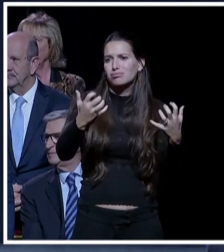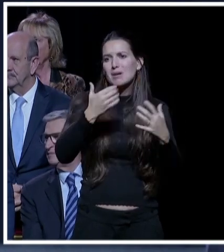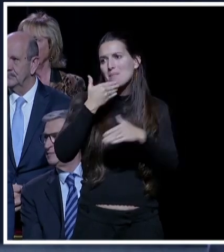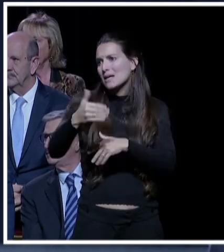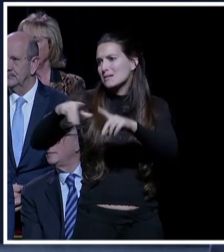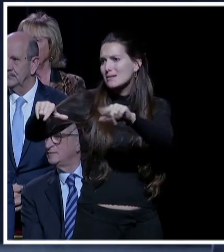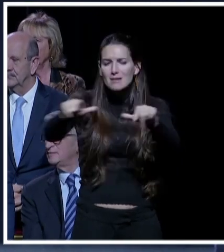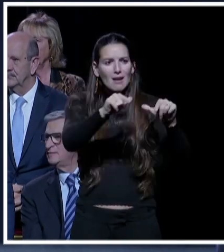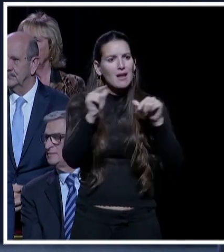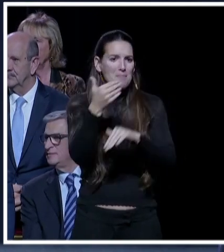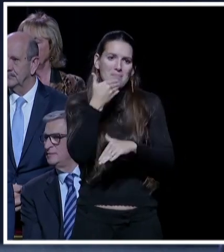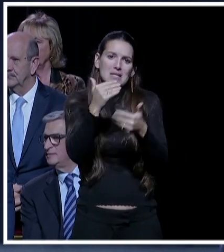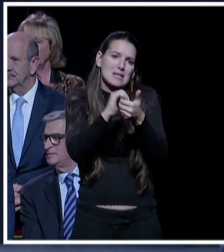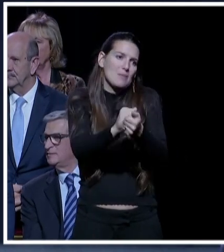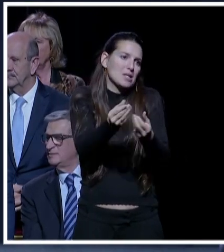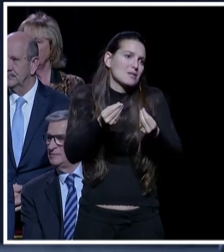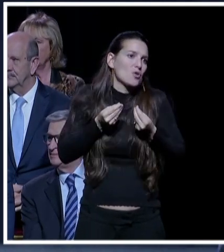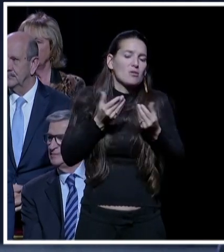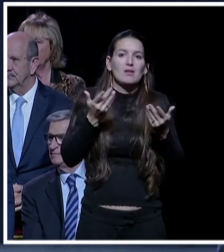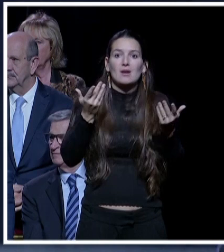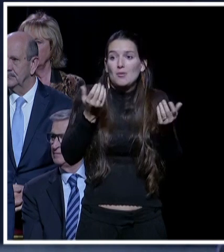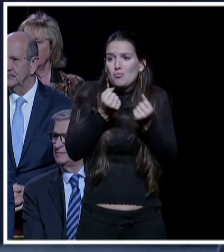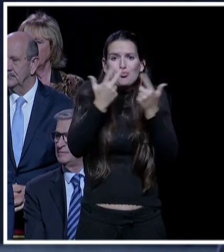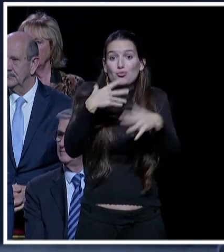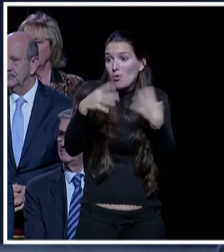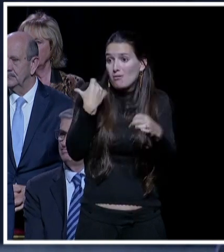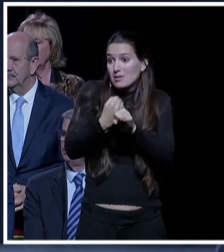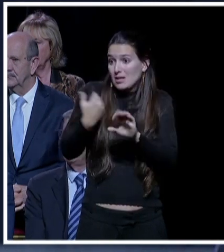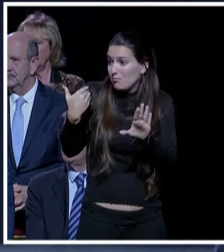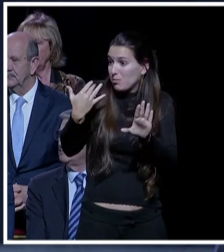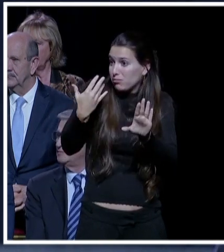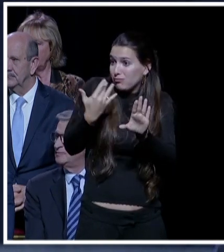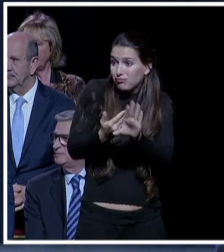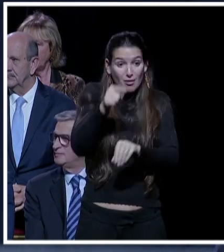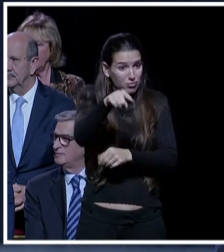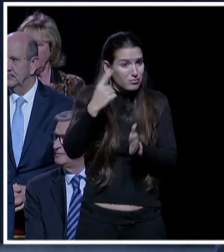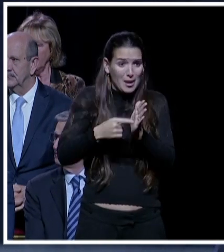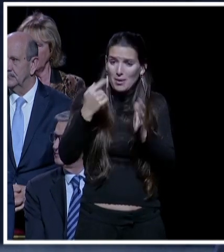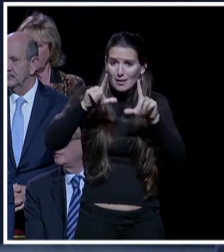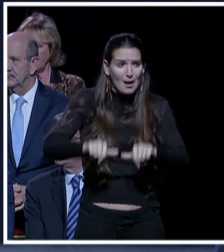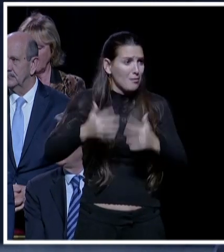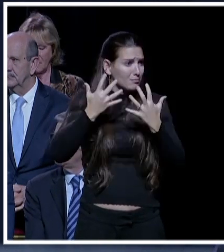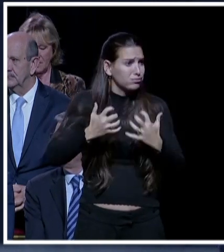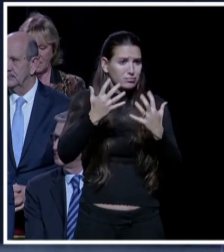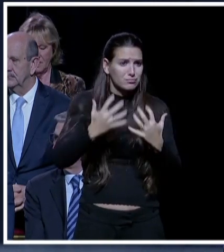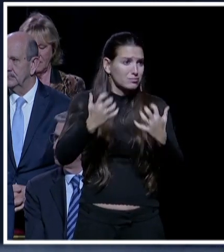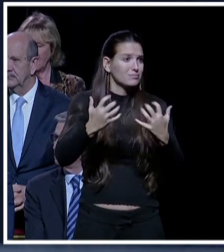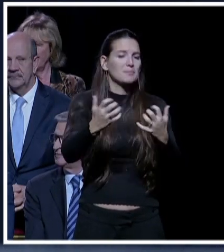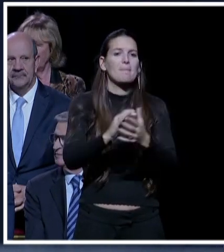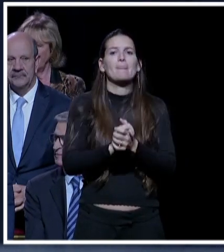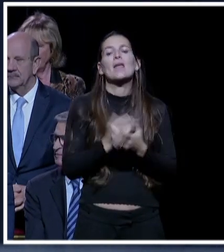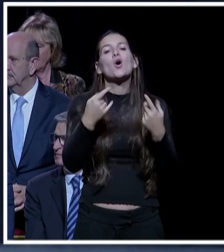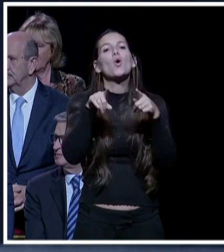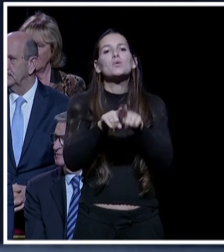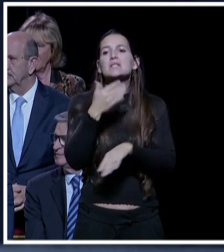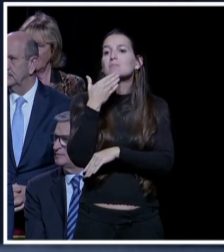votre amitié. Depuis des années, nous avons la chance de pouvoir compter sur vous. C'est quelque chose d'exceptionnel. Je voudrais remercier et saluer